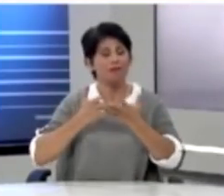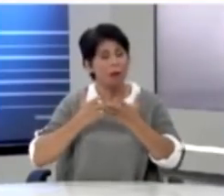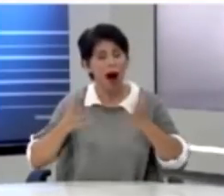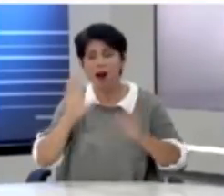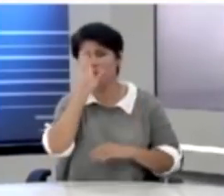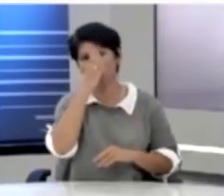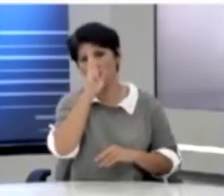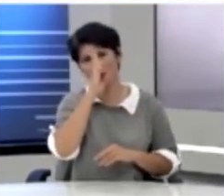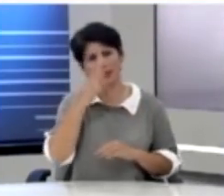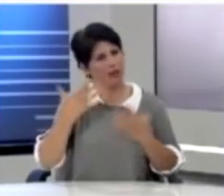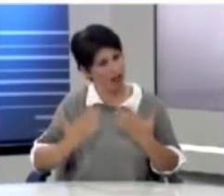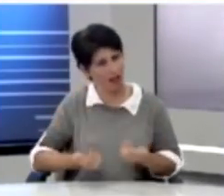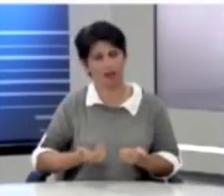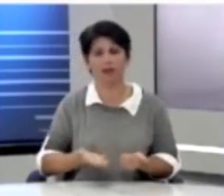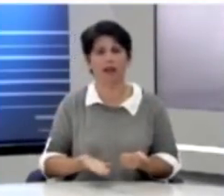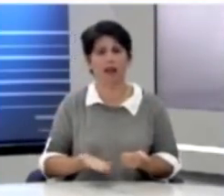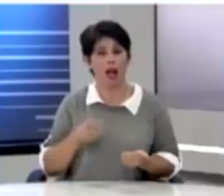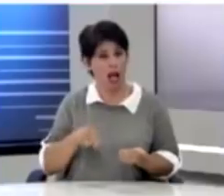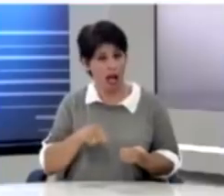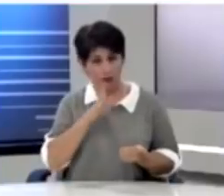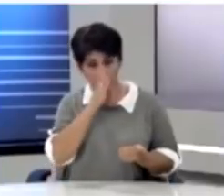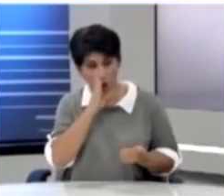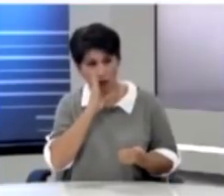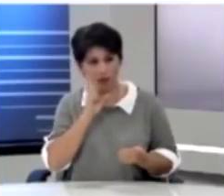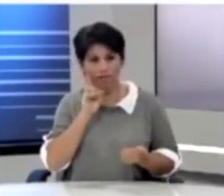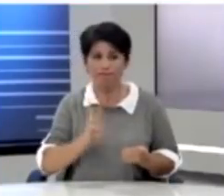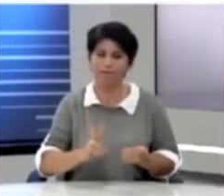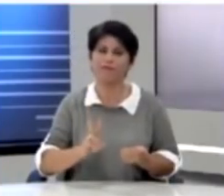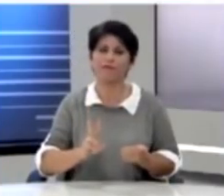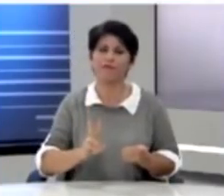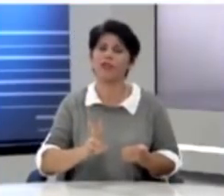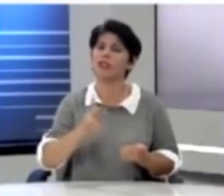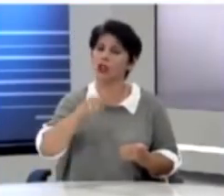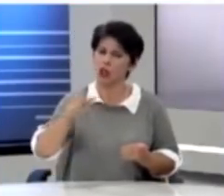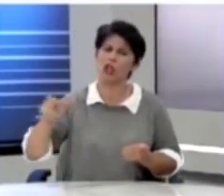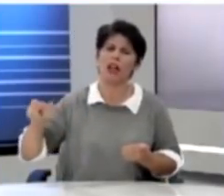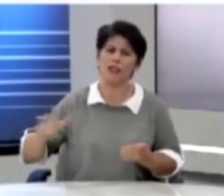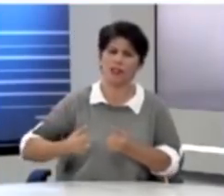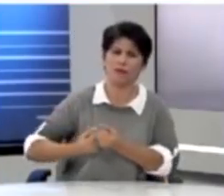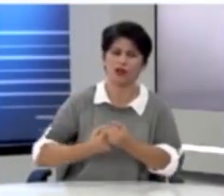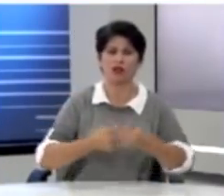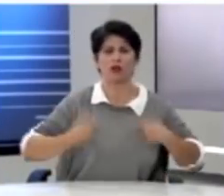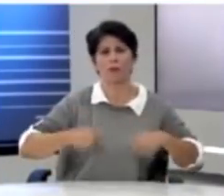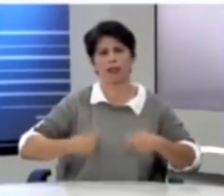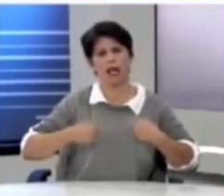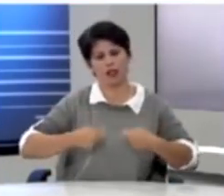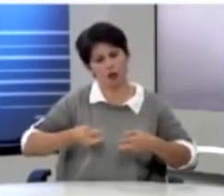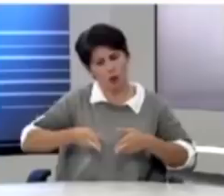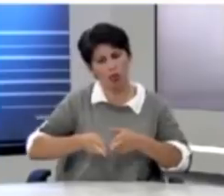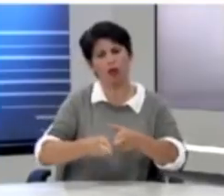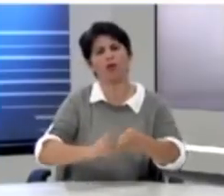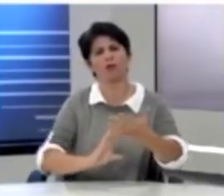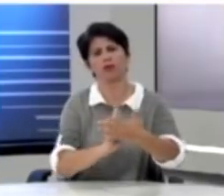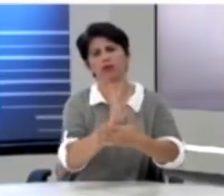της υποκρισίας, η οποία βέβαια διακρίνει κάθε στυλοβάτη του καπιταλιστικού δρόμου ανάπτυξης.